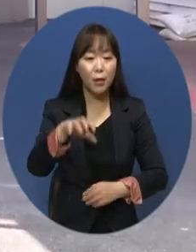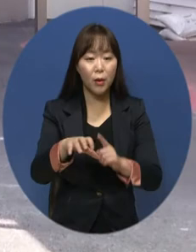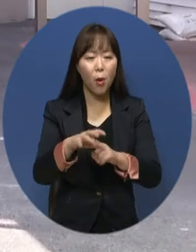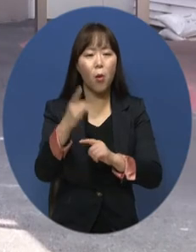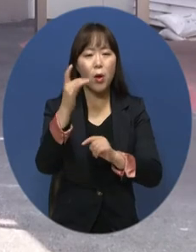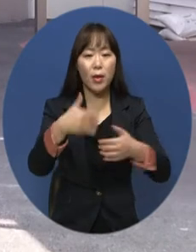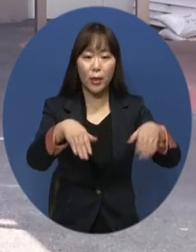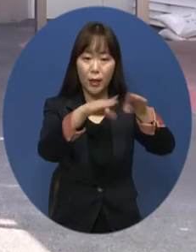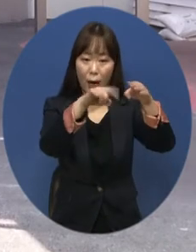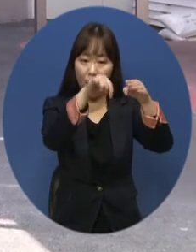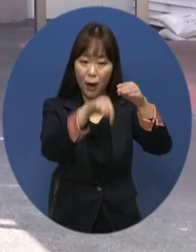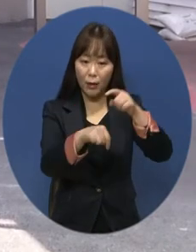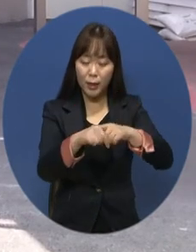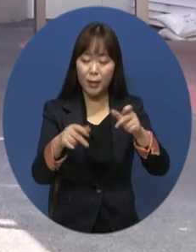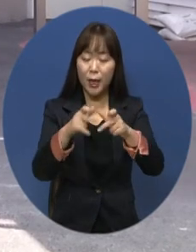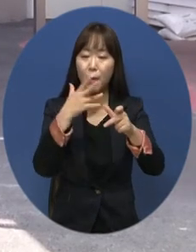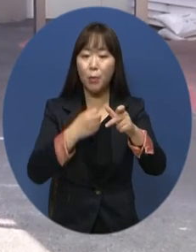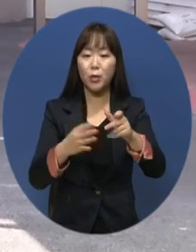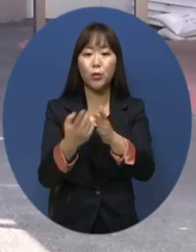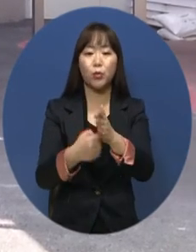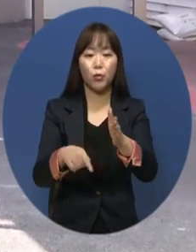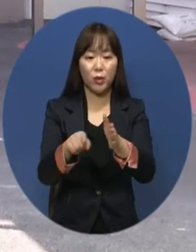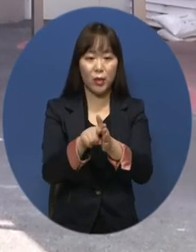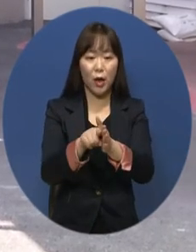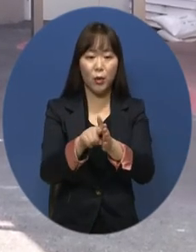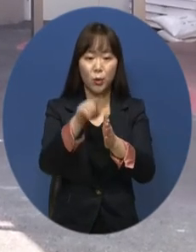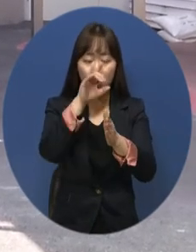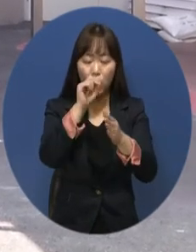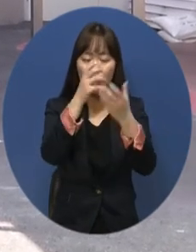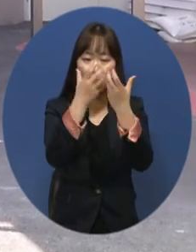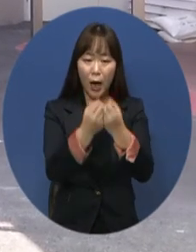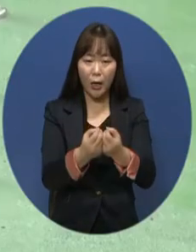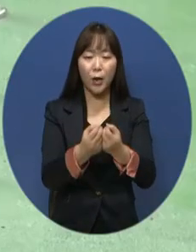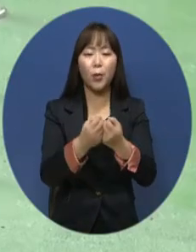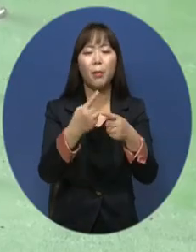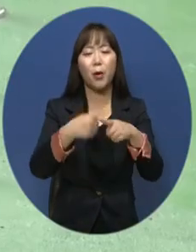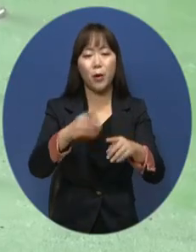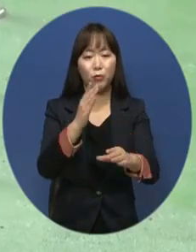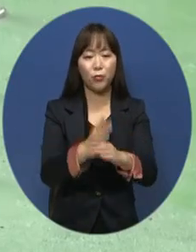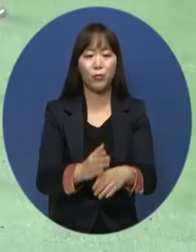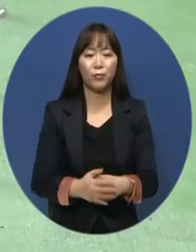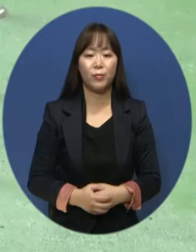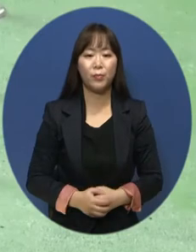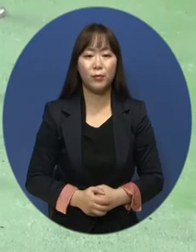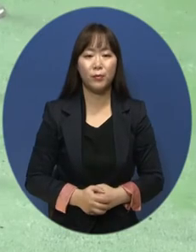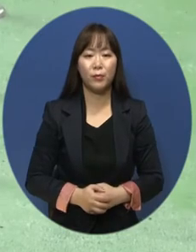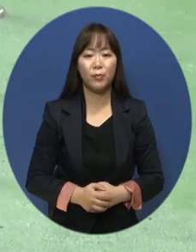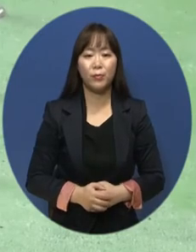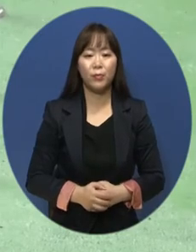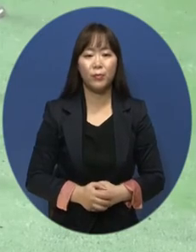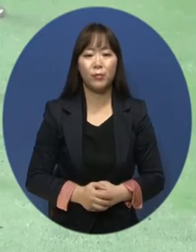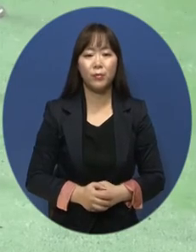기존 시설을 활용해 장애인 복지를 위한 좋은 사례로 평가받고 있습니다. 복지TV 뉴스 김유나입니다.